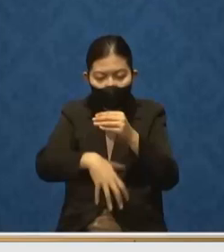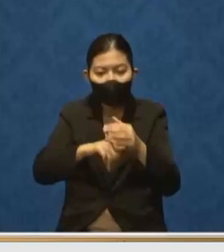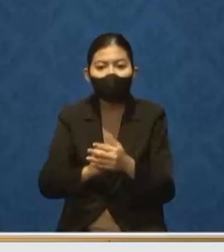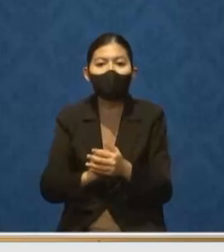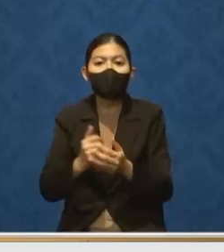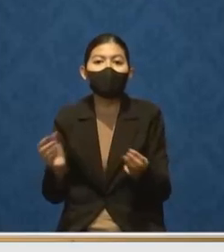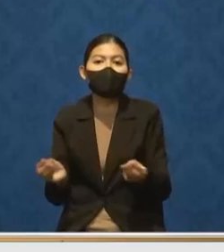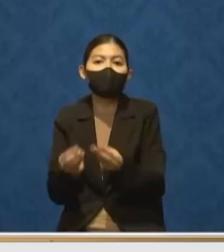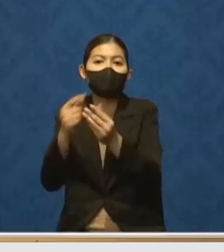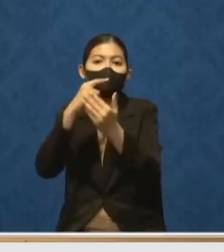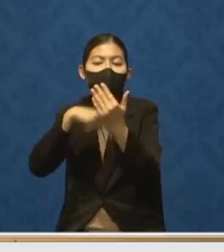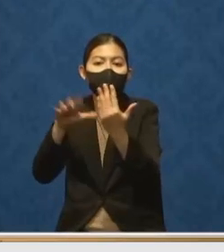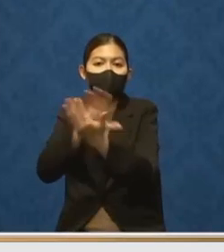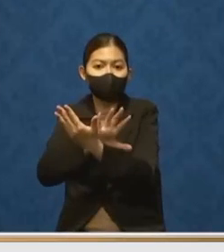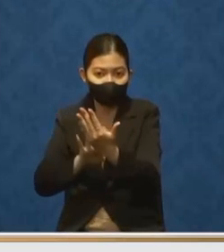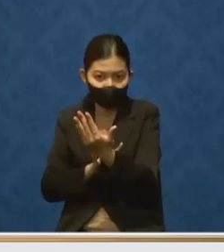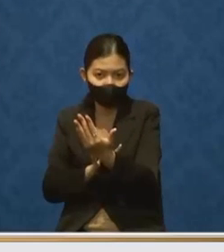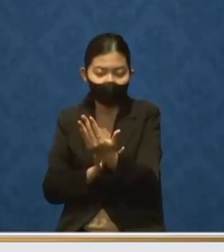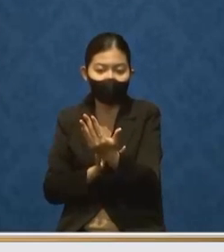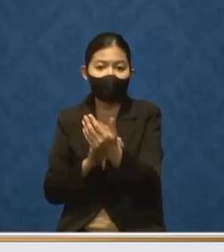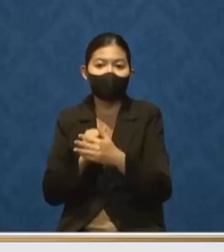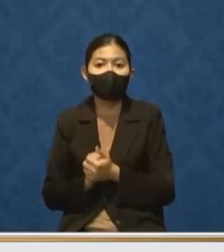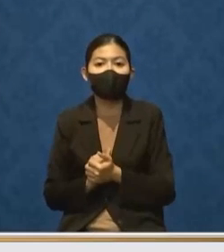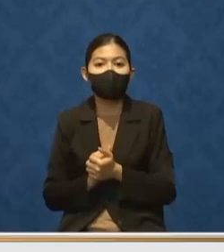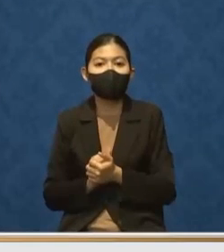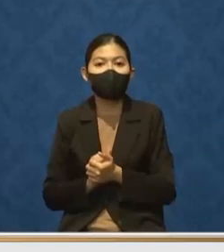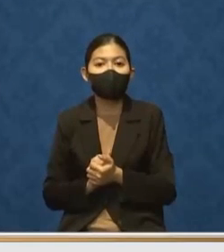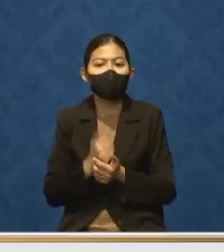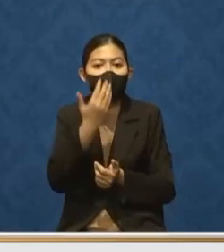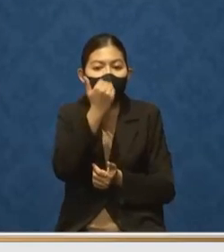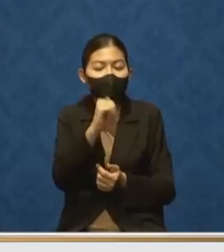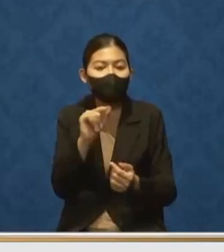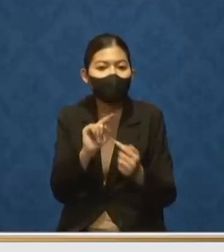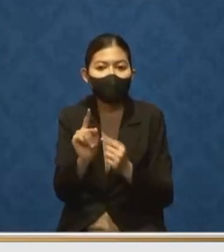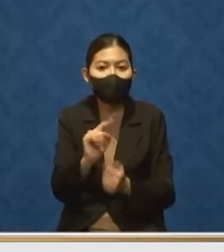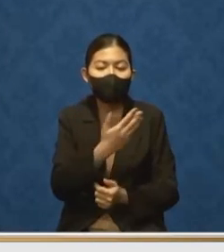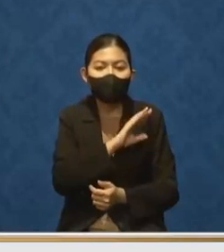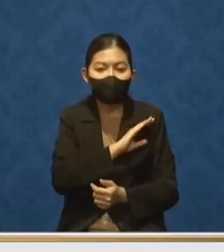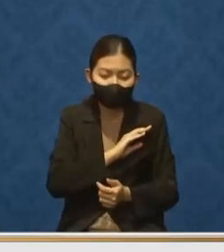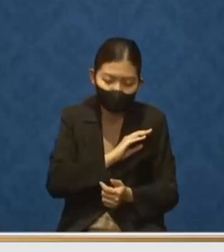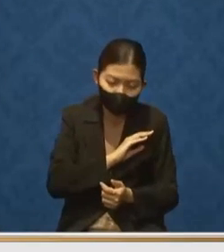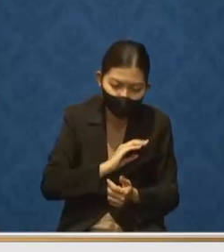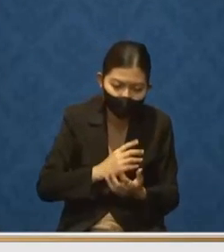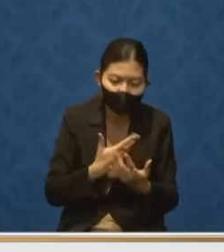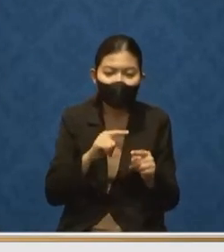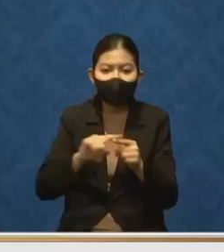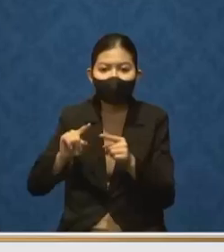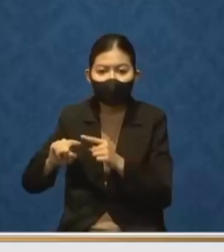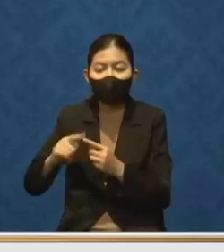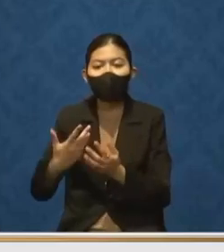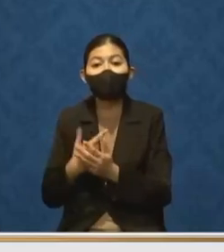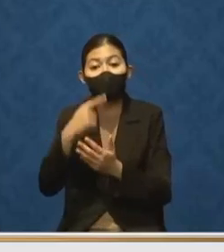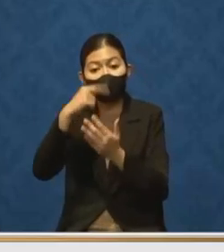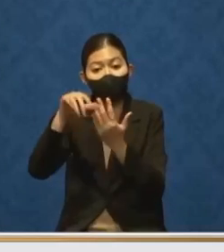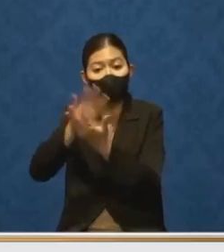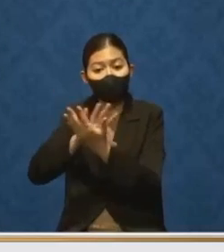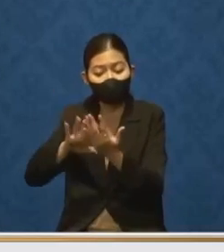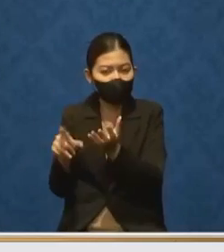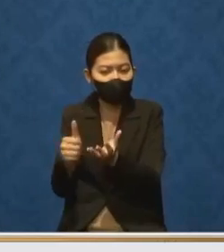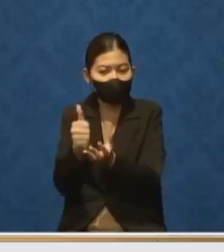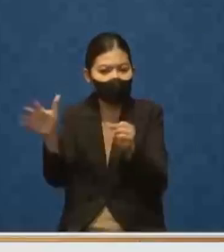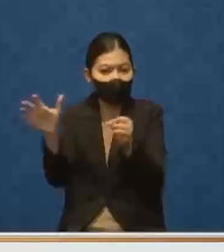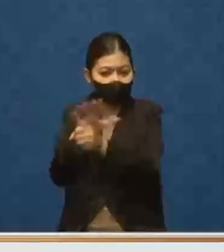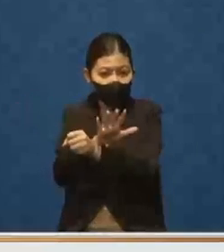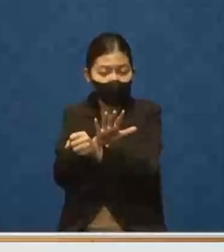ทย Thailand Future Fund เพื่อเป็นการลดภาระงบประมาณและทำให้การใช้ทรัพยากรของประเทศเกิดประสิทธิภาพสูง